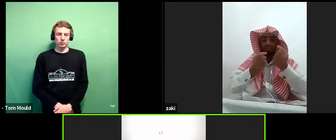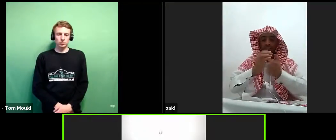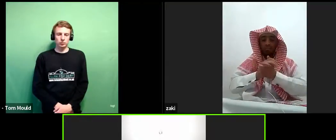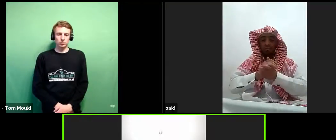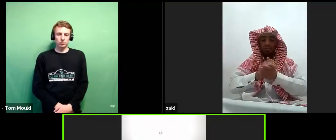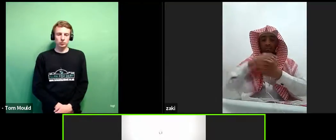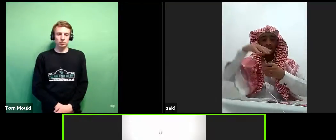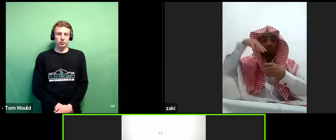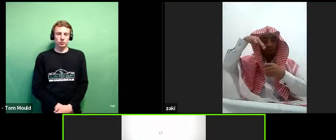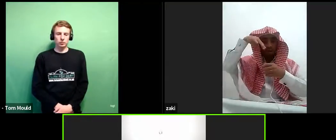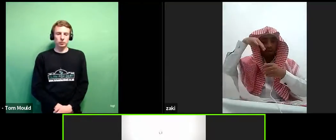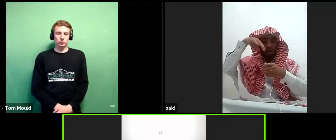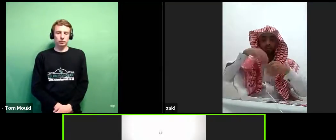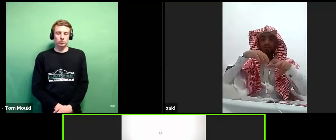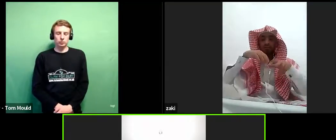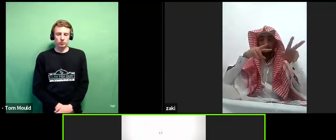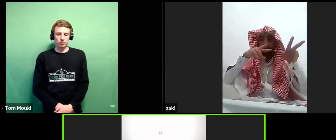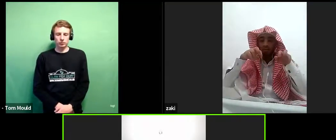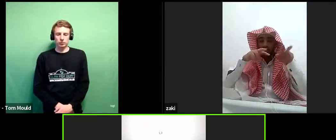دَابَّةٍ